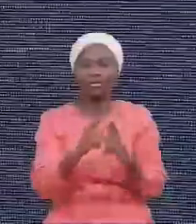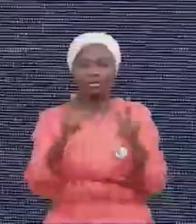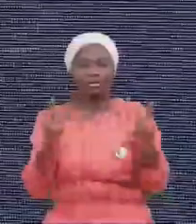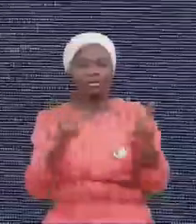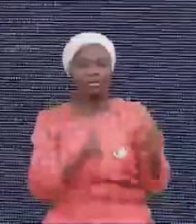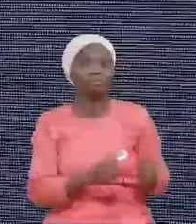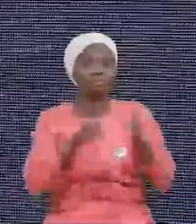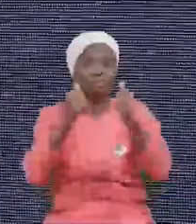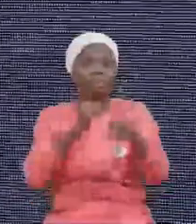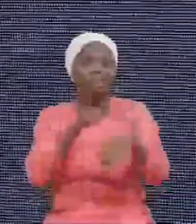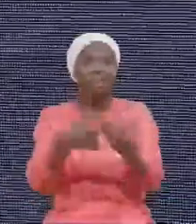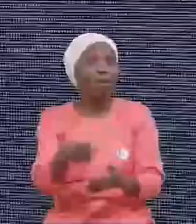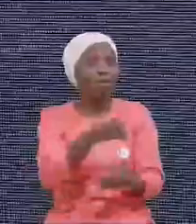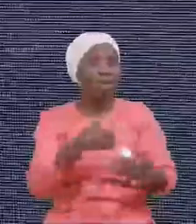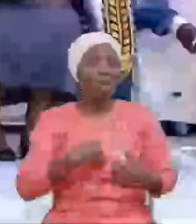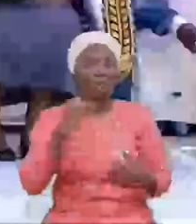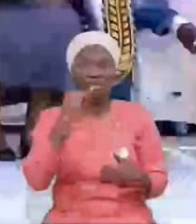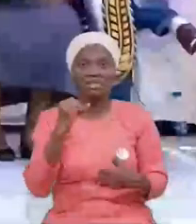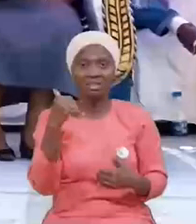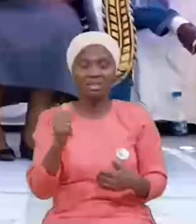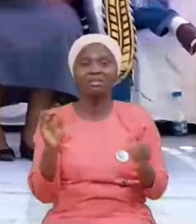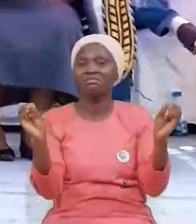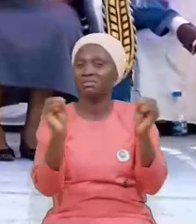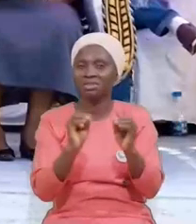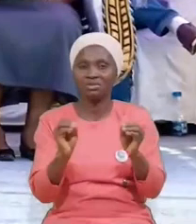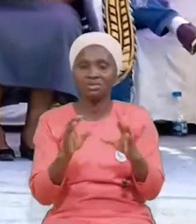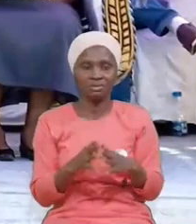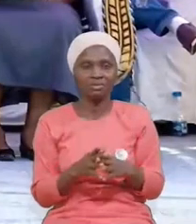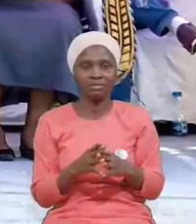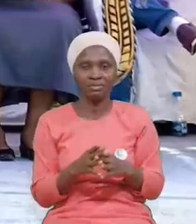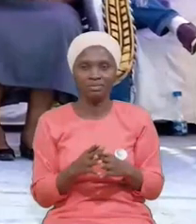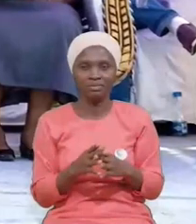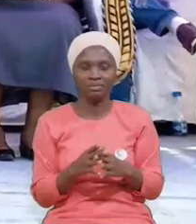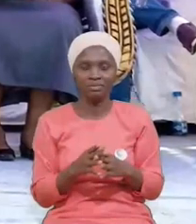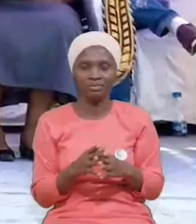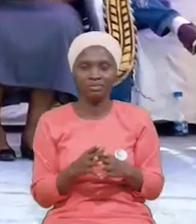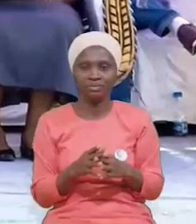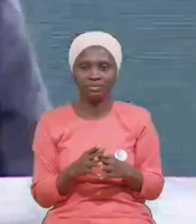Il y a des gens qui sont plus élevés, des autorités plus que nous, mais tout ce qu'ils ont, c'est zéro.